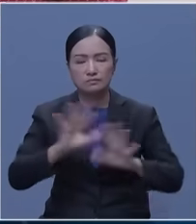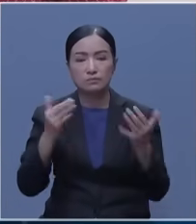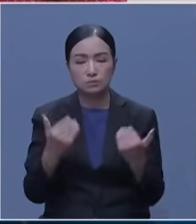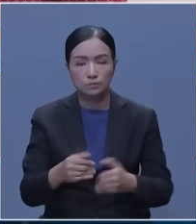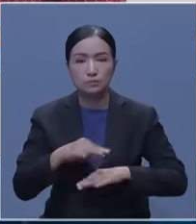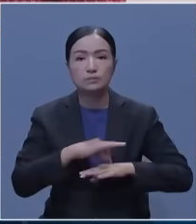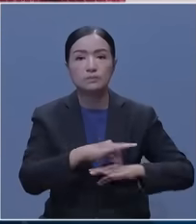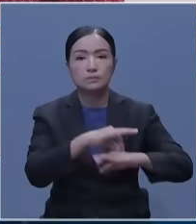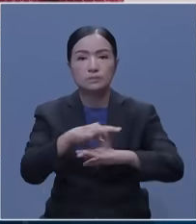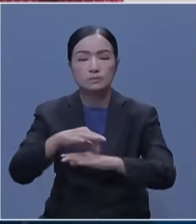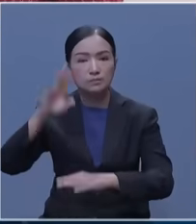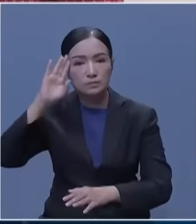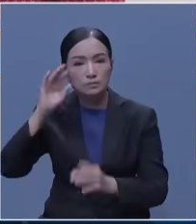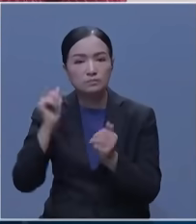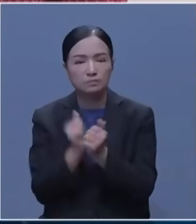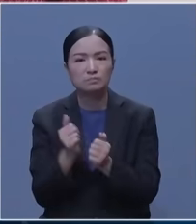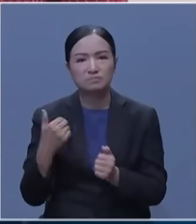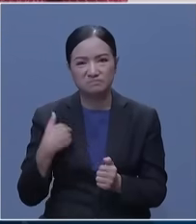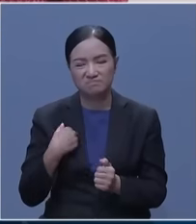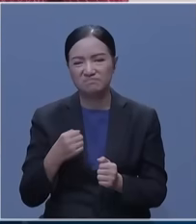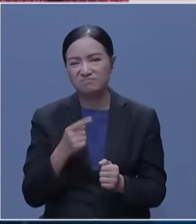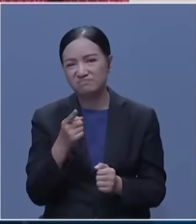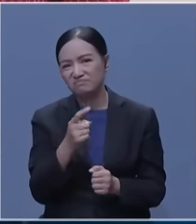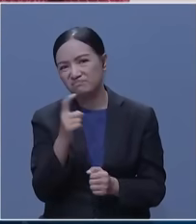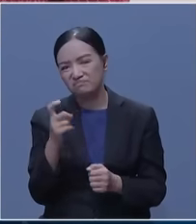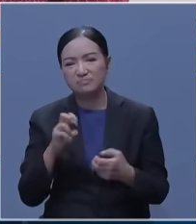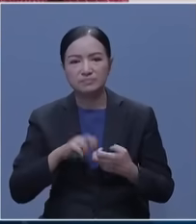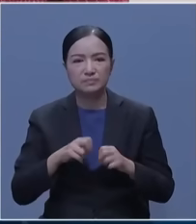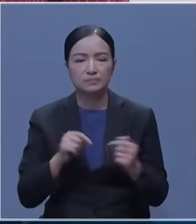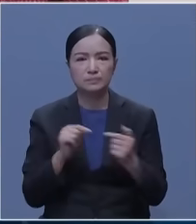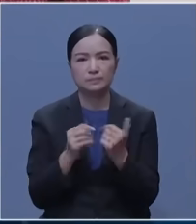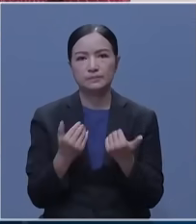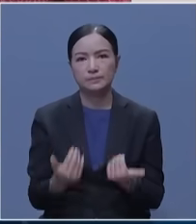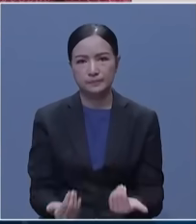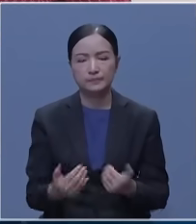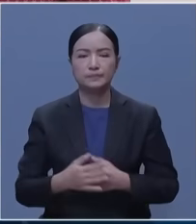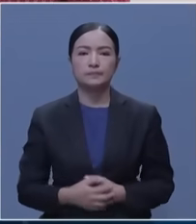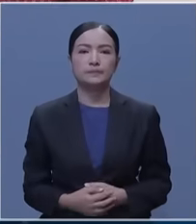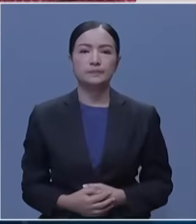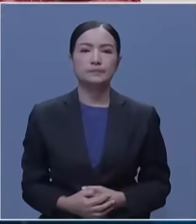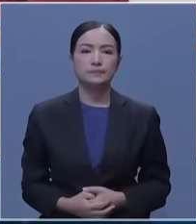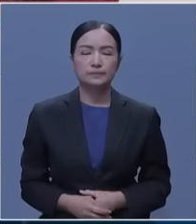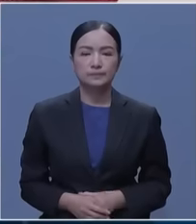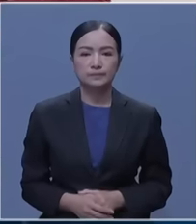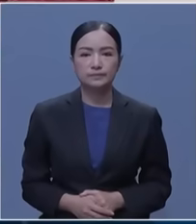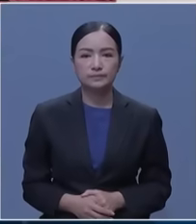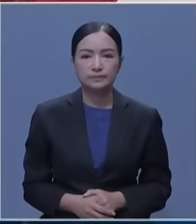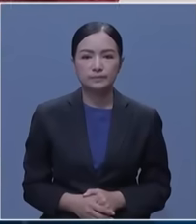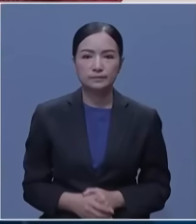การแต่งตั้งโยกย้ายตำรวจเนี่ยอาจจะมีความไม่โปร่งใสเกิดขึ้นในตอนนี้นะครับ